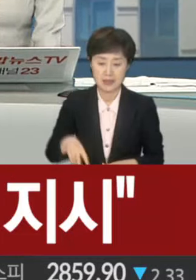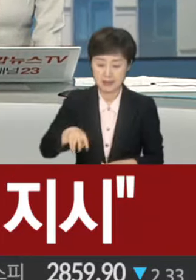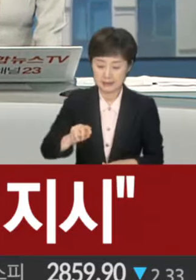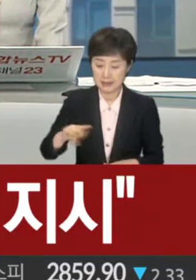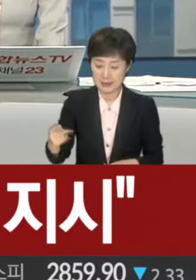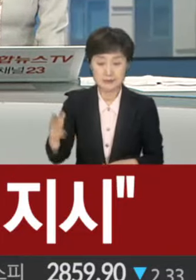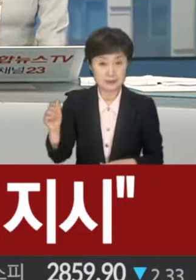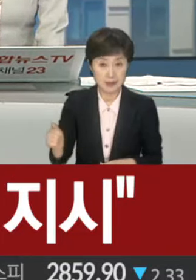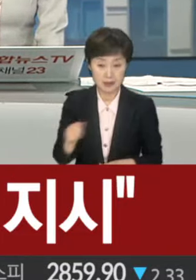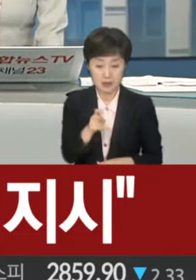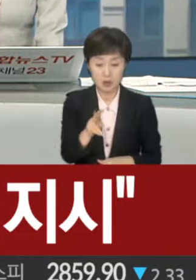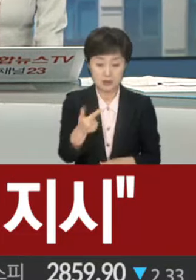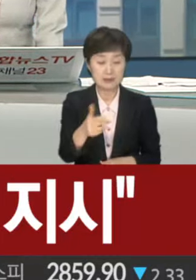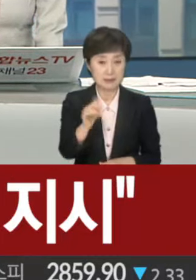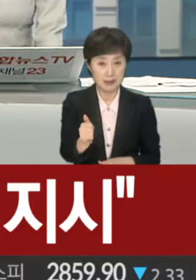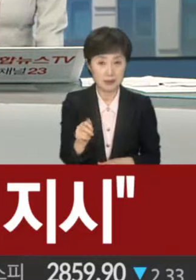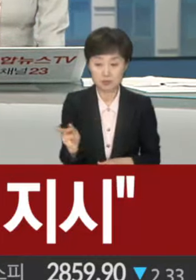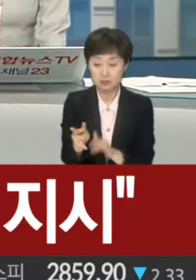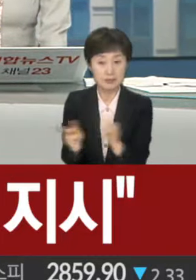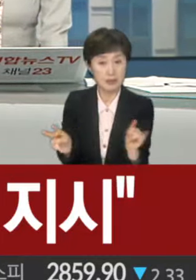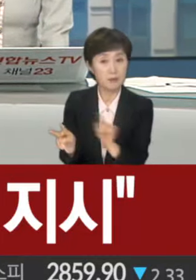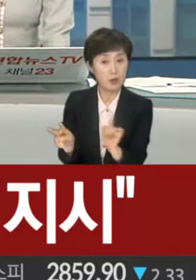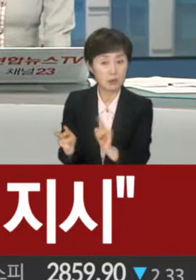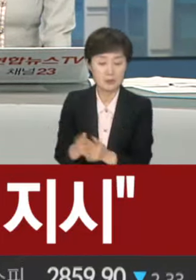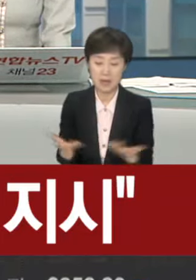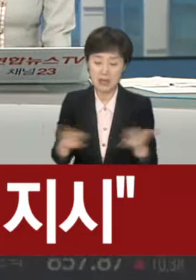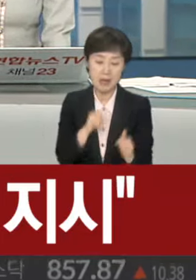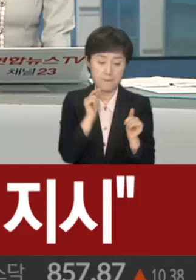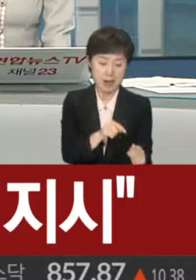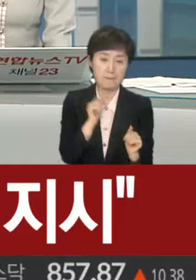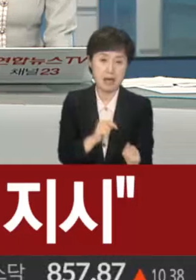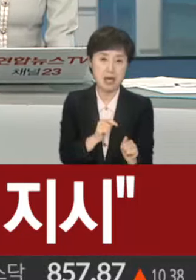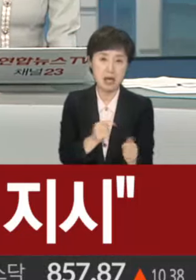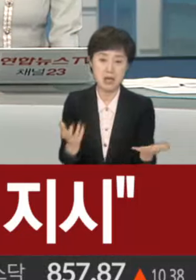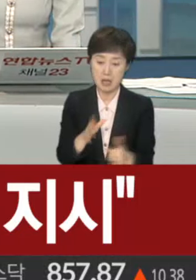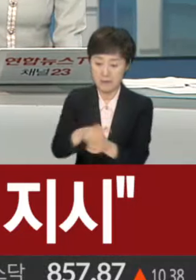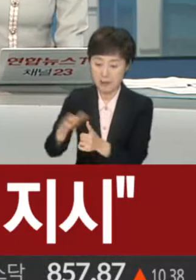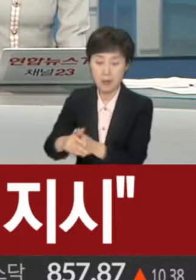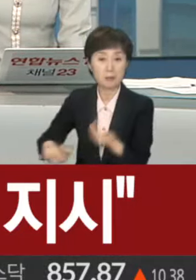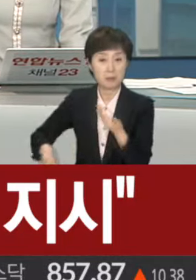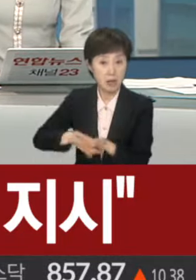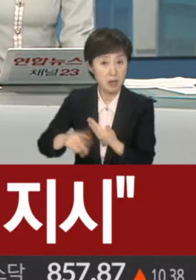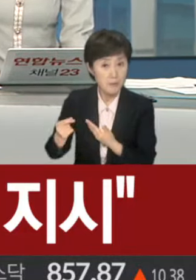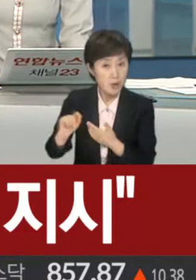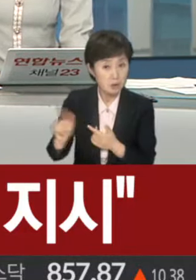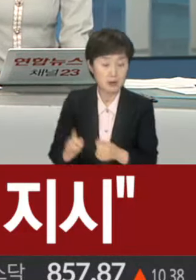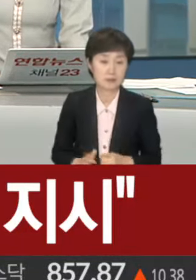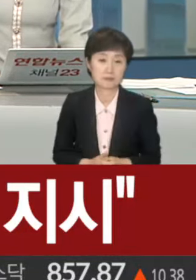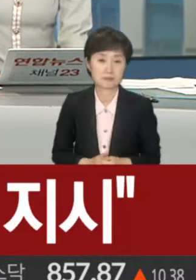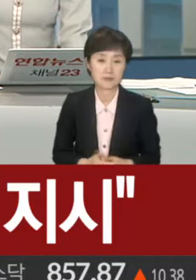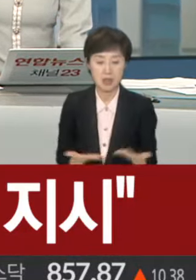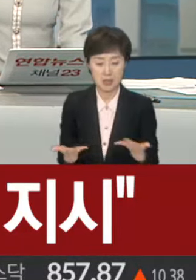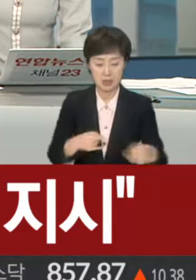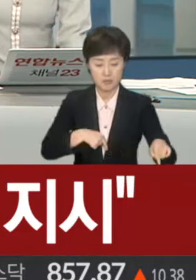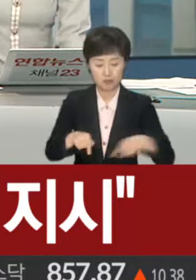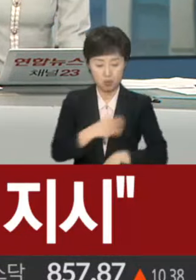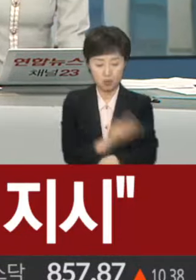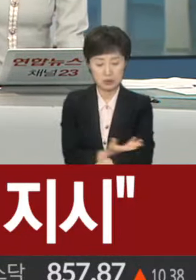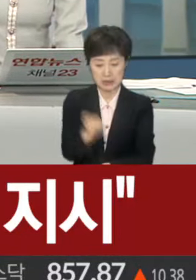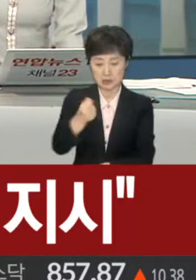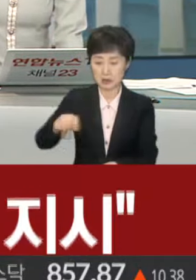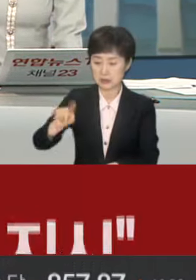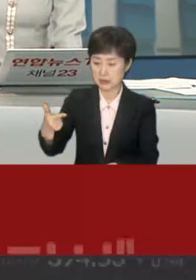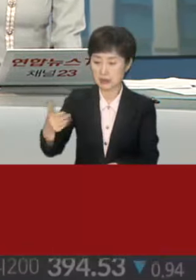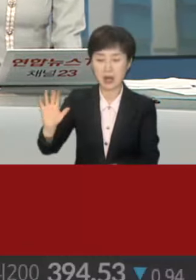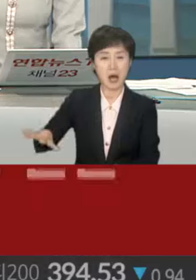사단장하고 여단장의 해당 이슈의 뭐 업무 지시라든가 임무 수행에서 차이를 좀 여쭤보려고 했던 건데 작전 통제권도 사단장한테는